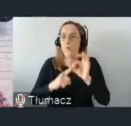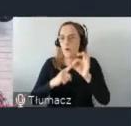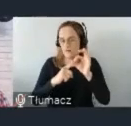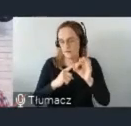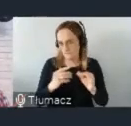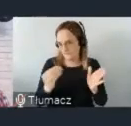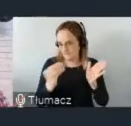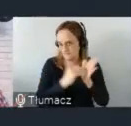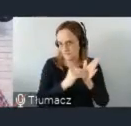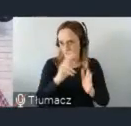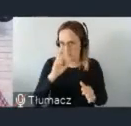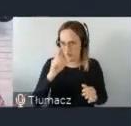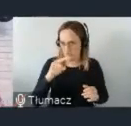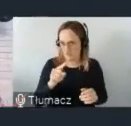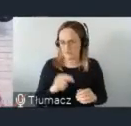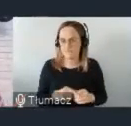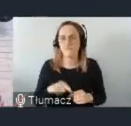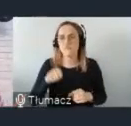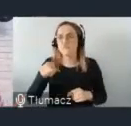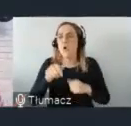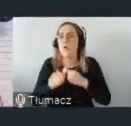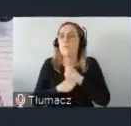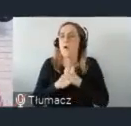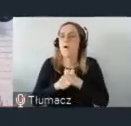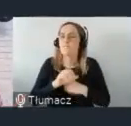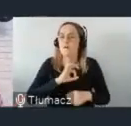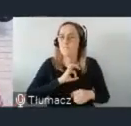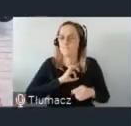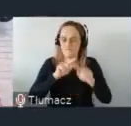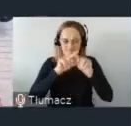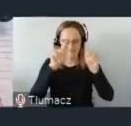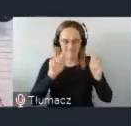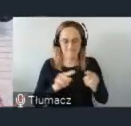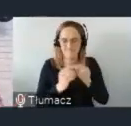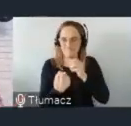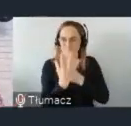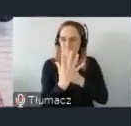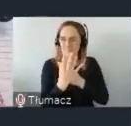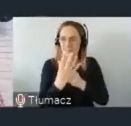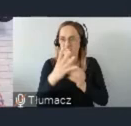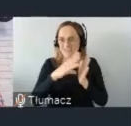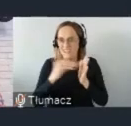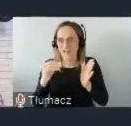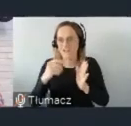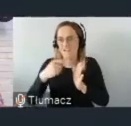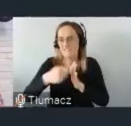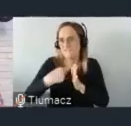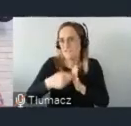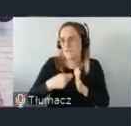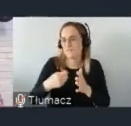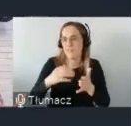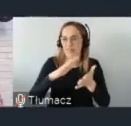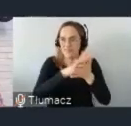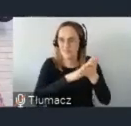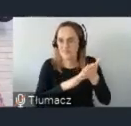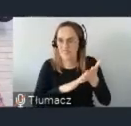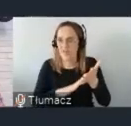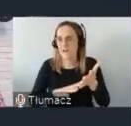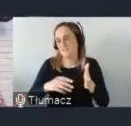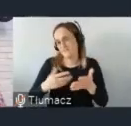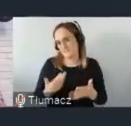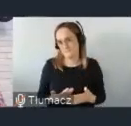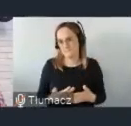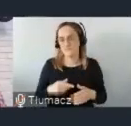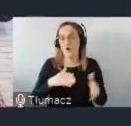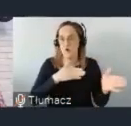tylko teraz, które spowodują, że na naszym ekranie pojawia się zdjęcie, filmik, animacja, tekst. I